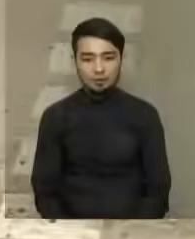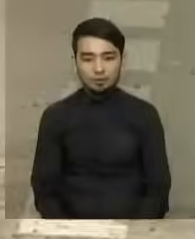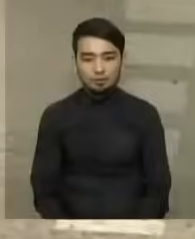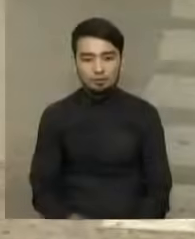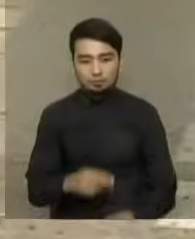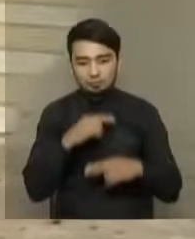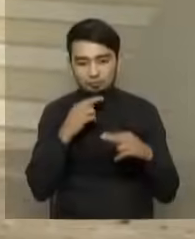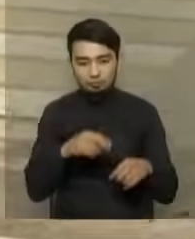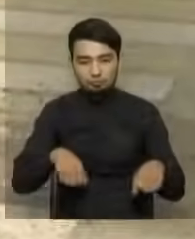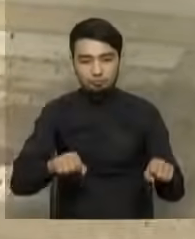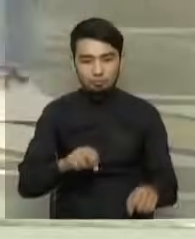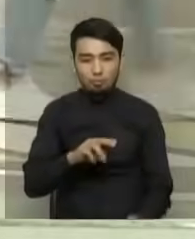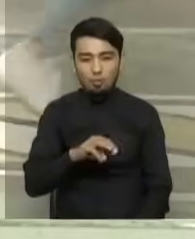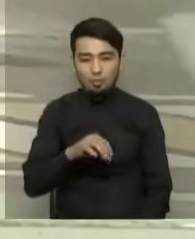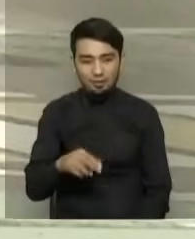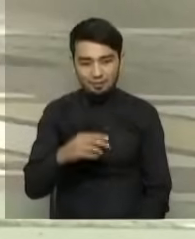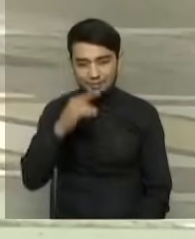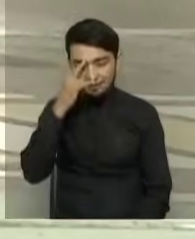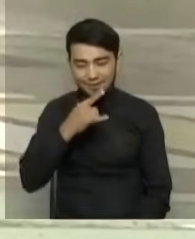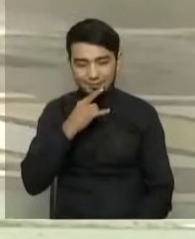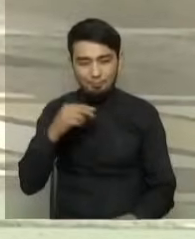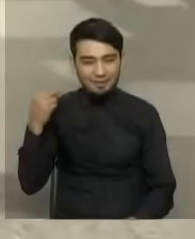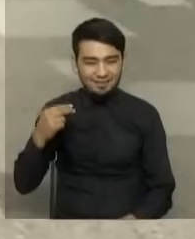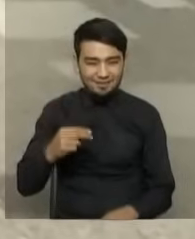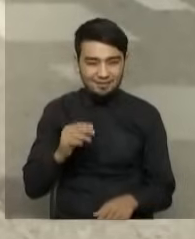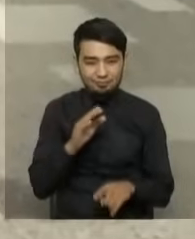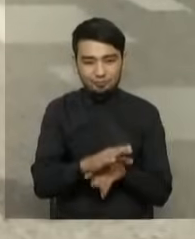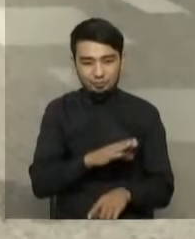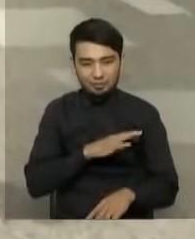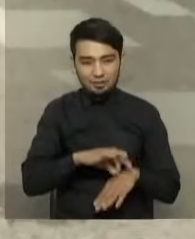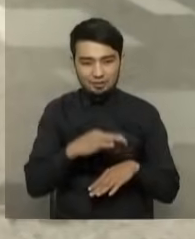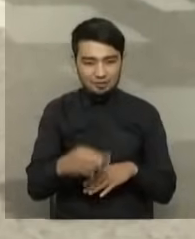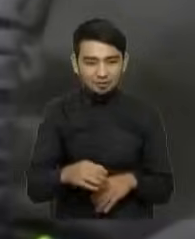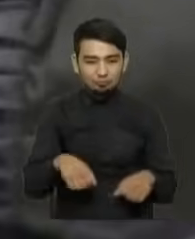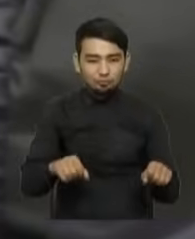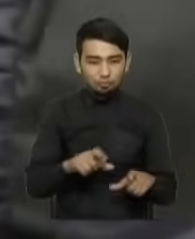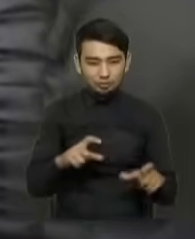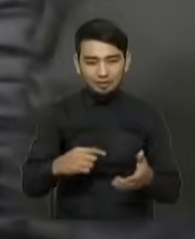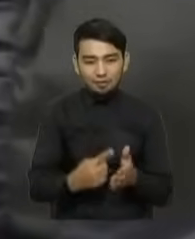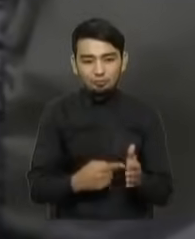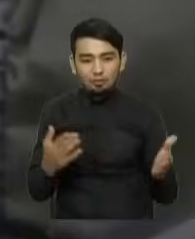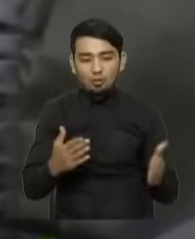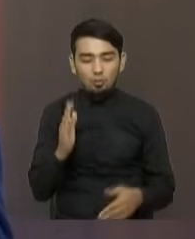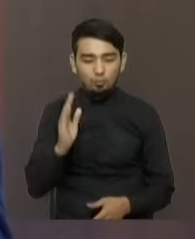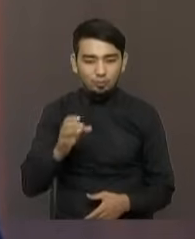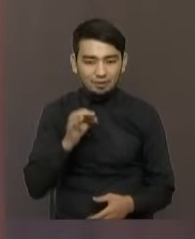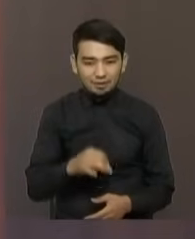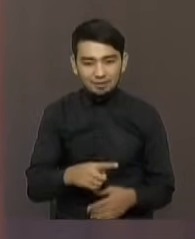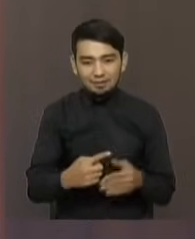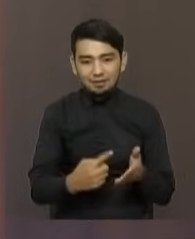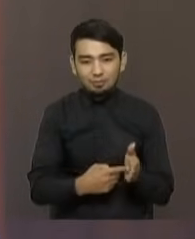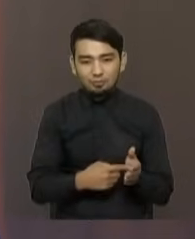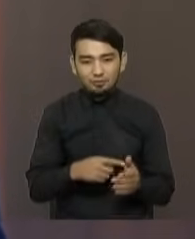Берегись мопеда. Президент подписал закон, ужесточающий ответственность мопедистов. Какие требования теперь предъявляются к ним?